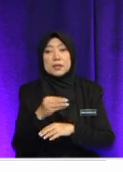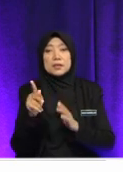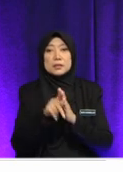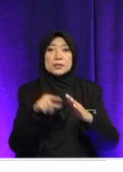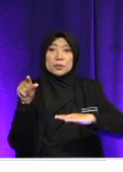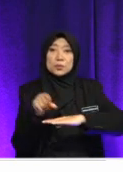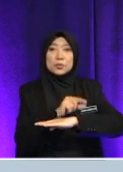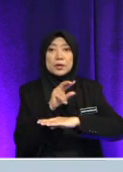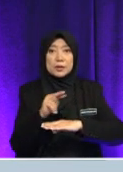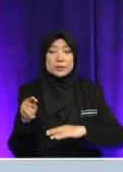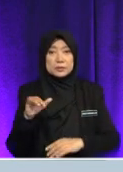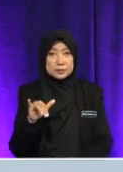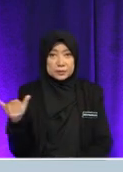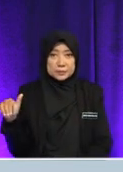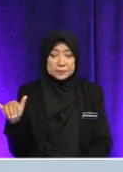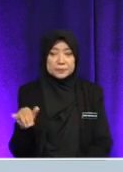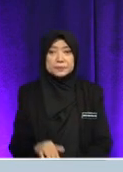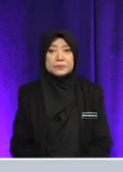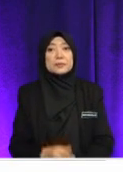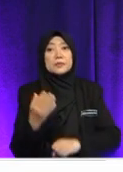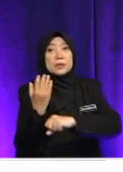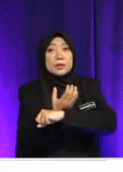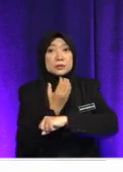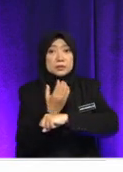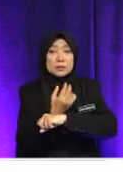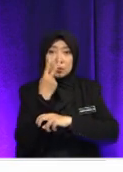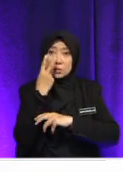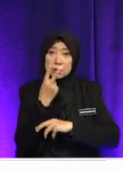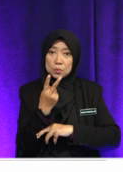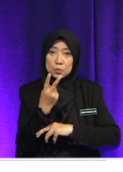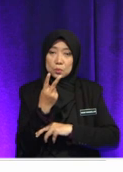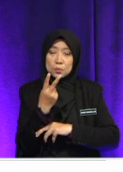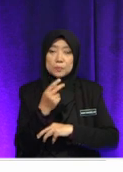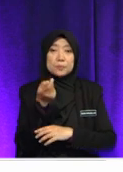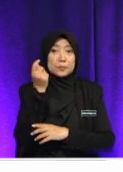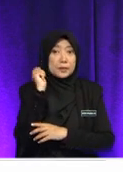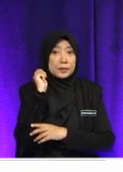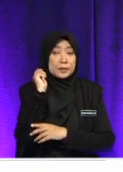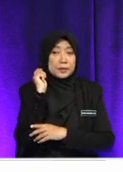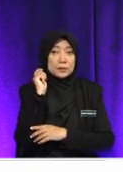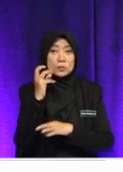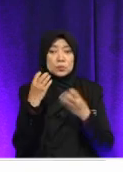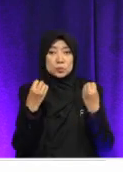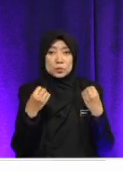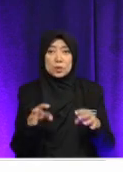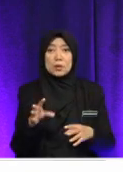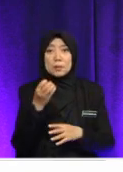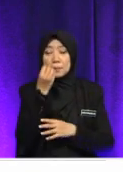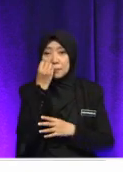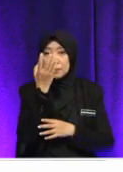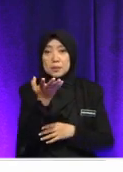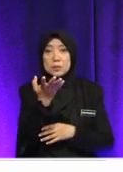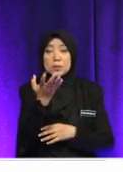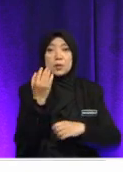Oke kalau kita tengok kaca Oke tadi macam miras tersebut kaca sebenarnya dibuat